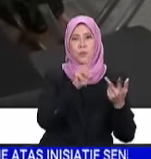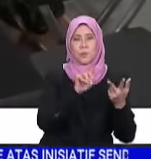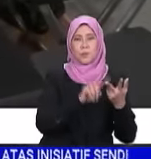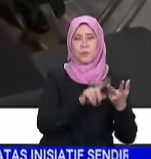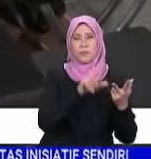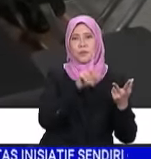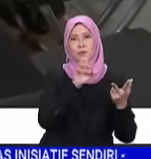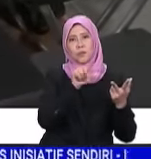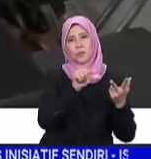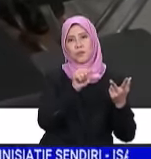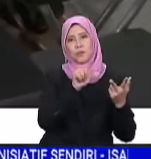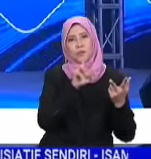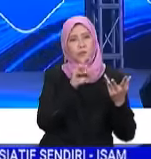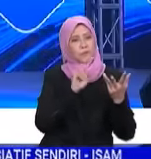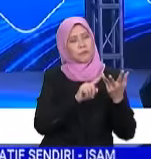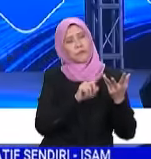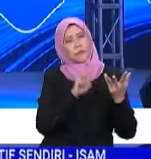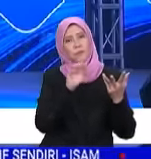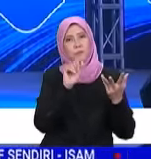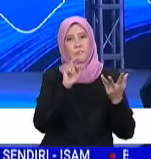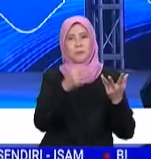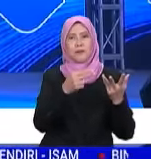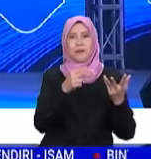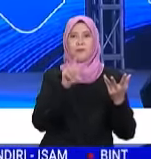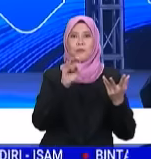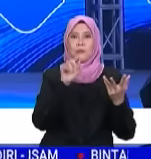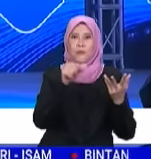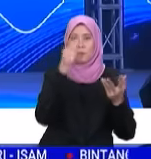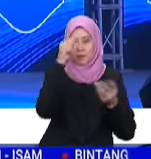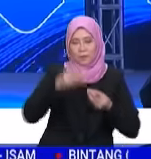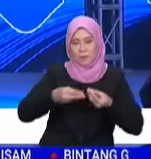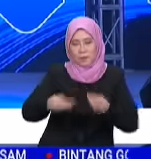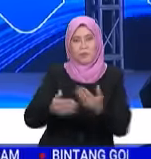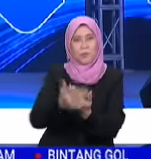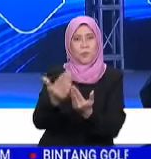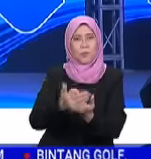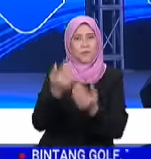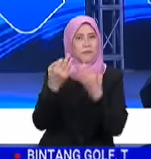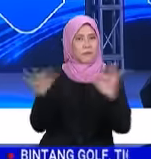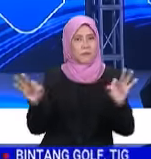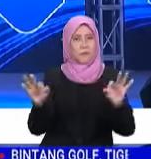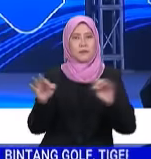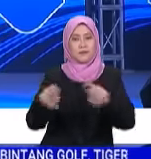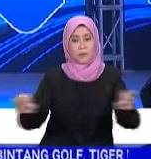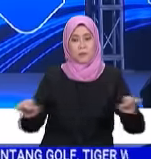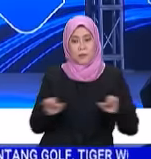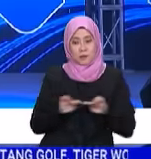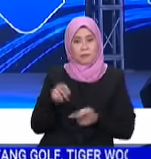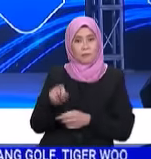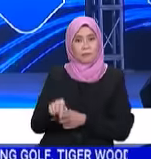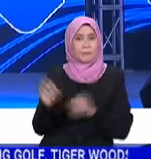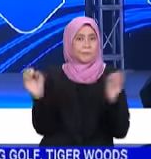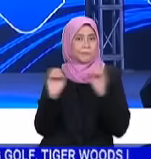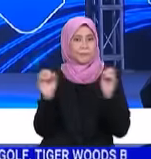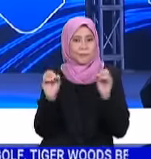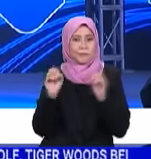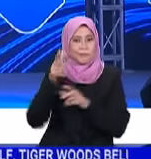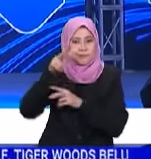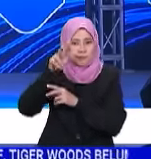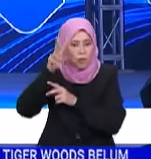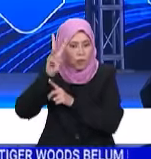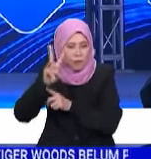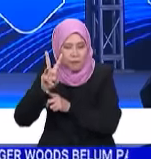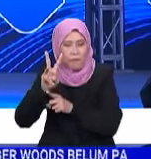long rayih rumah rumpang dan kerangan Ma untuk memberi kemudahan secara percuma penduduk setempat yang tidak mempunyai liputan